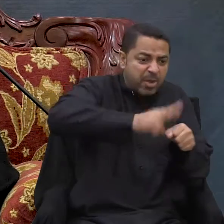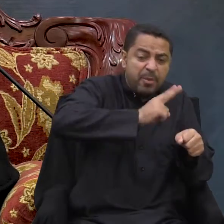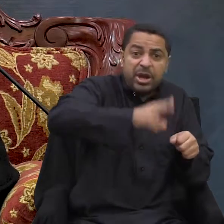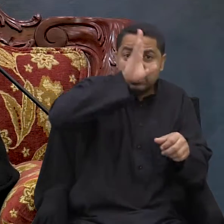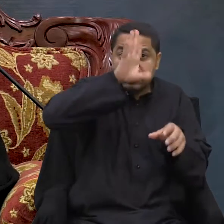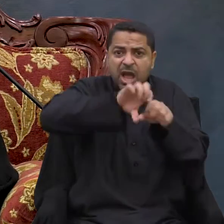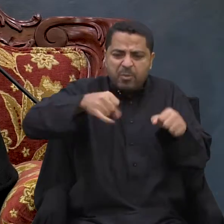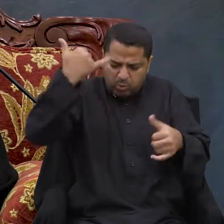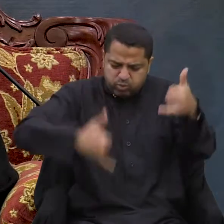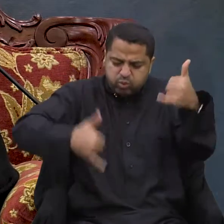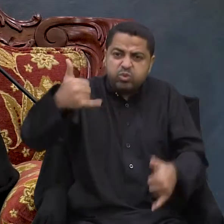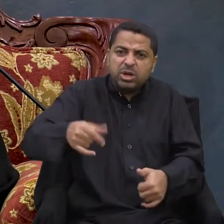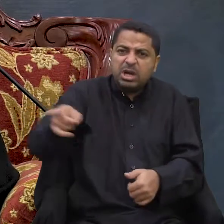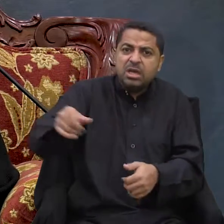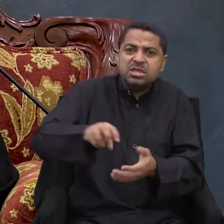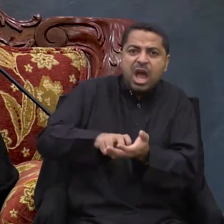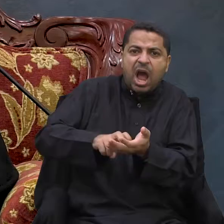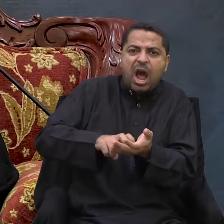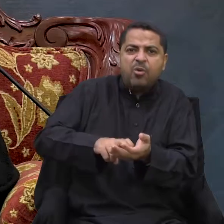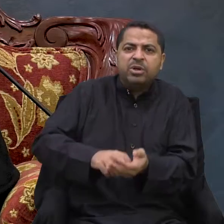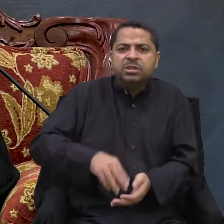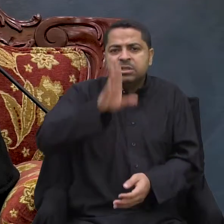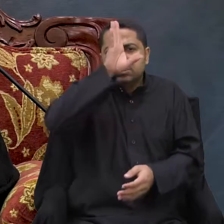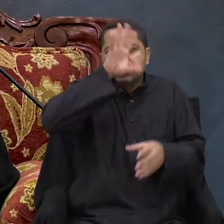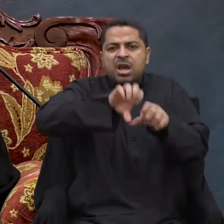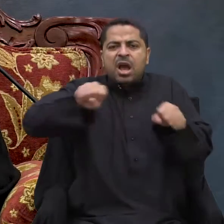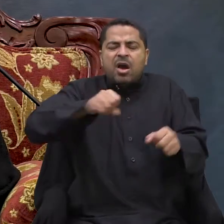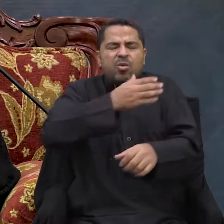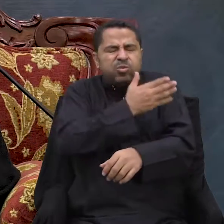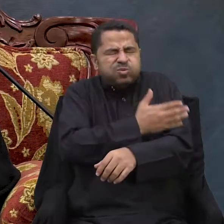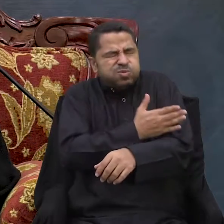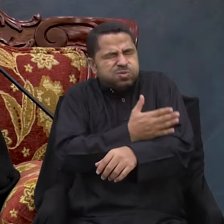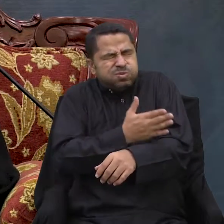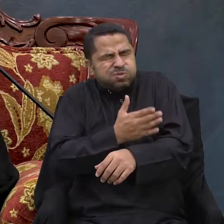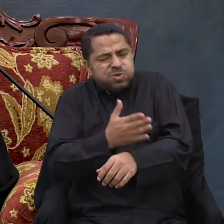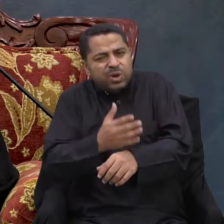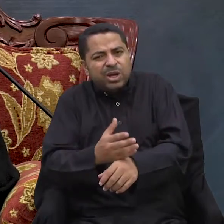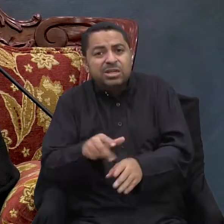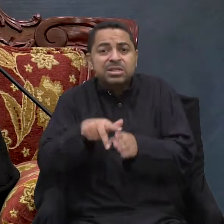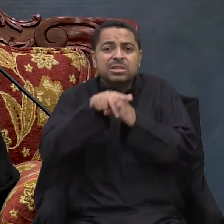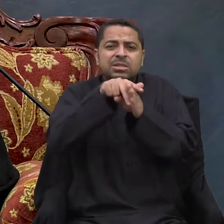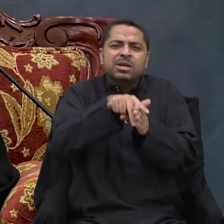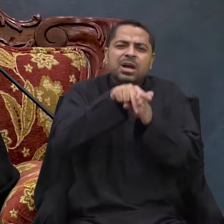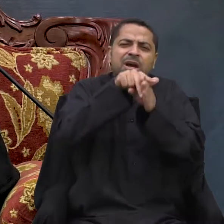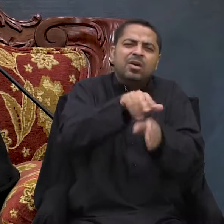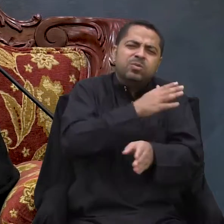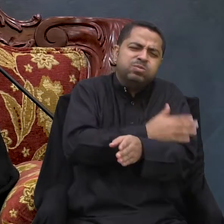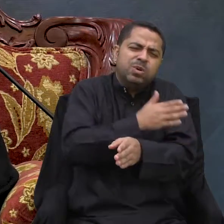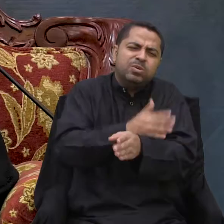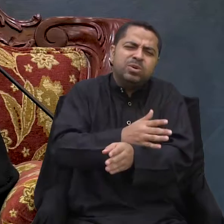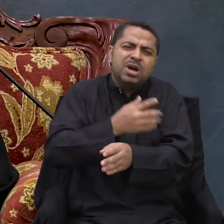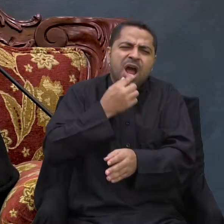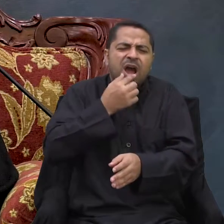الجرح فيهم؟ عندها تعب مولانا الحسين على أثر